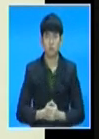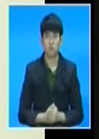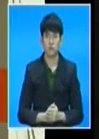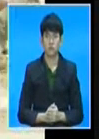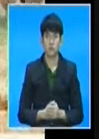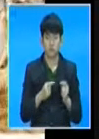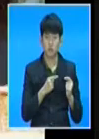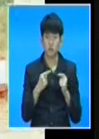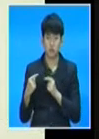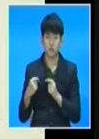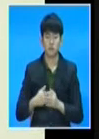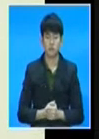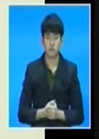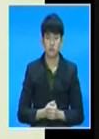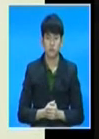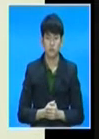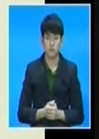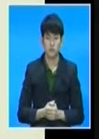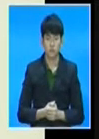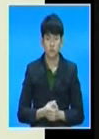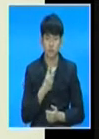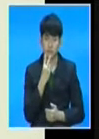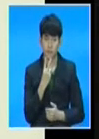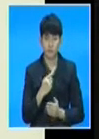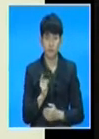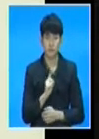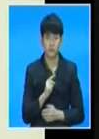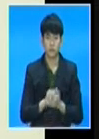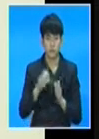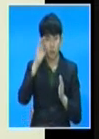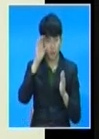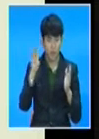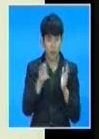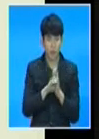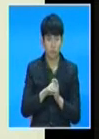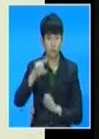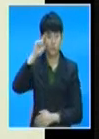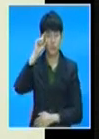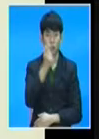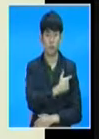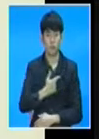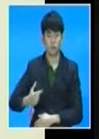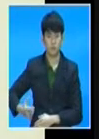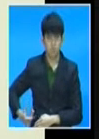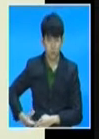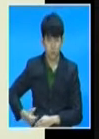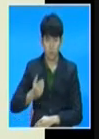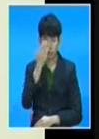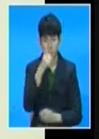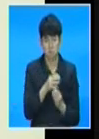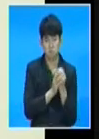ต่อไปครับผมขออนุญาตกราบน้อมนำรูปพระบาทสมเด็จเจ้าหัวเนี่ยพระองค์ทรงปลูกต้น